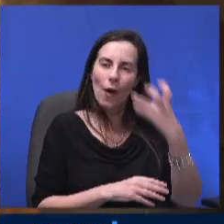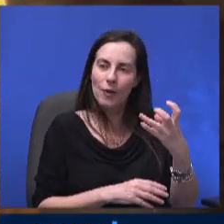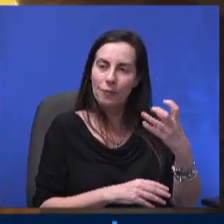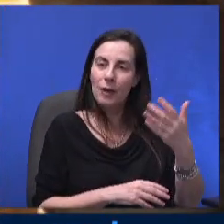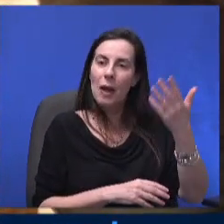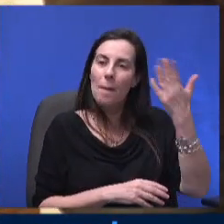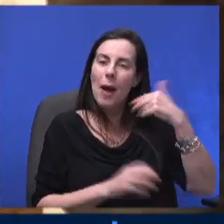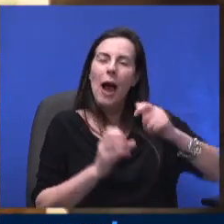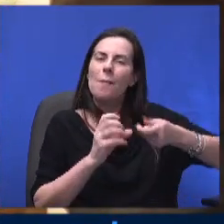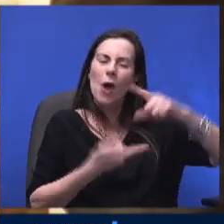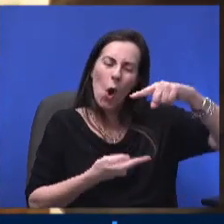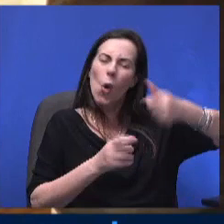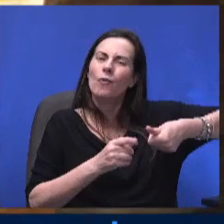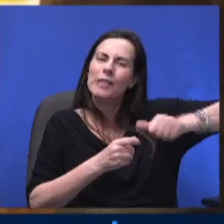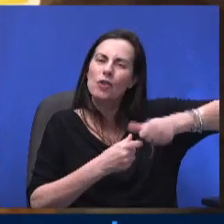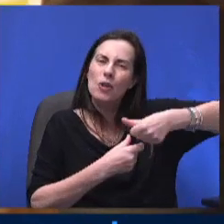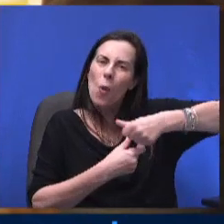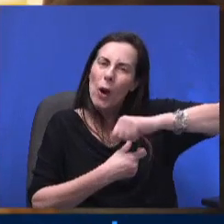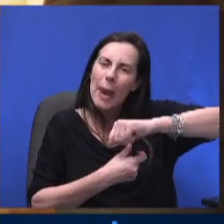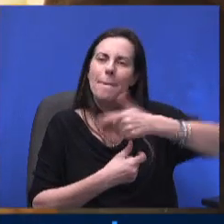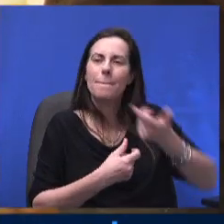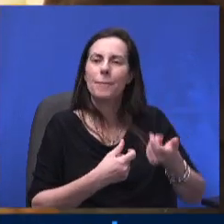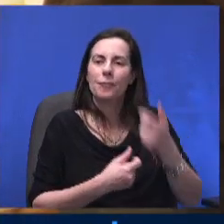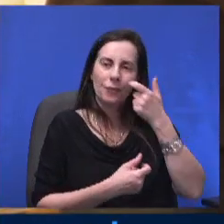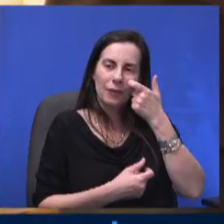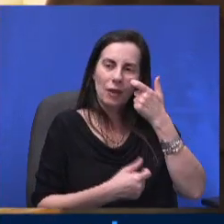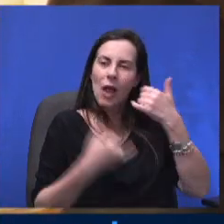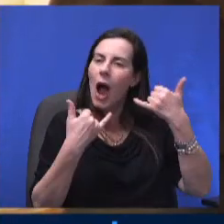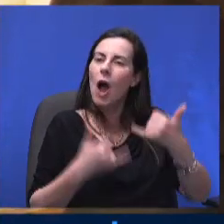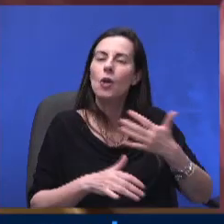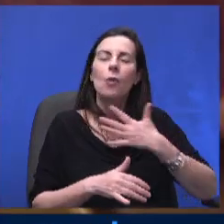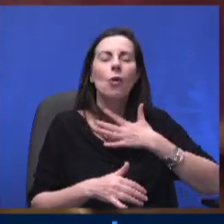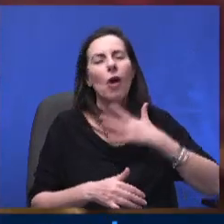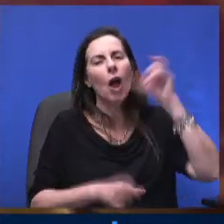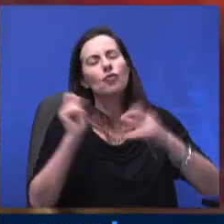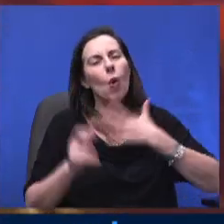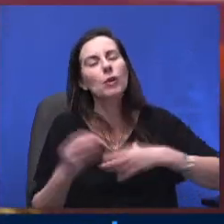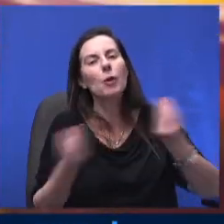היה עם קופסאות שימורים ודברים כאלה, היום אנשים רוצים דברים מיוחדים.